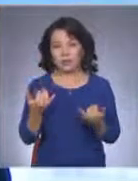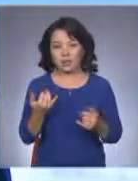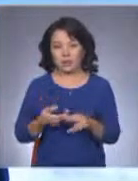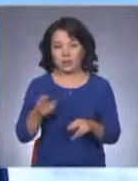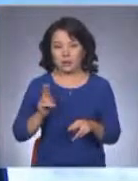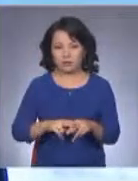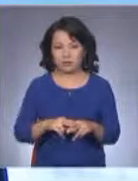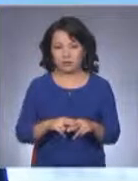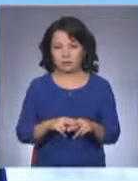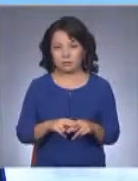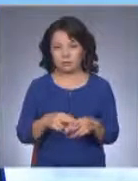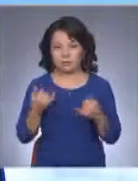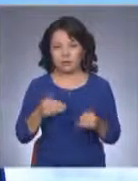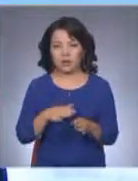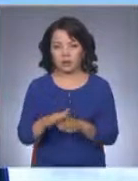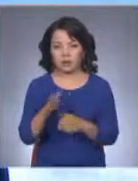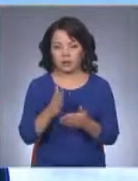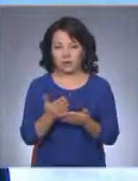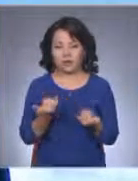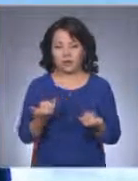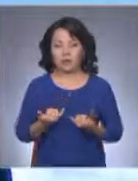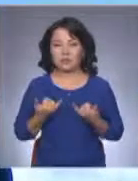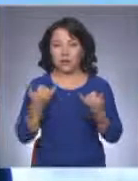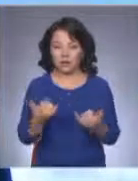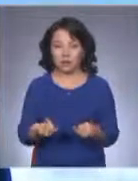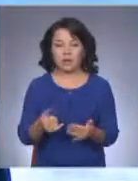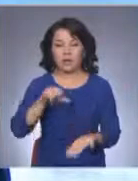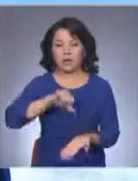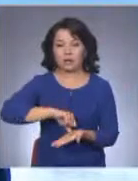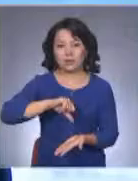ушул чоң бир салтанатка катышканы,